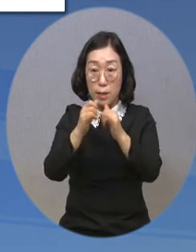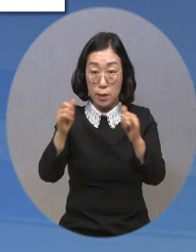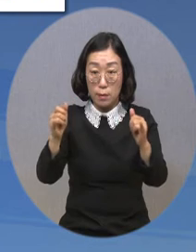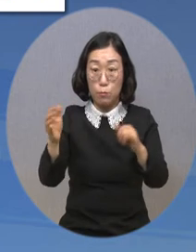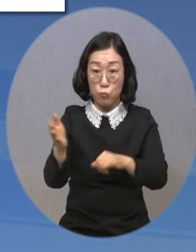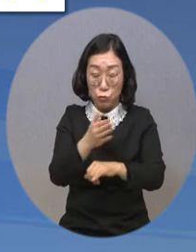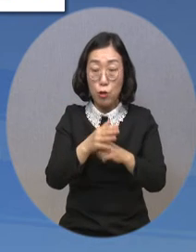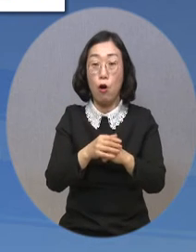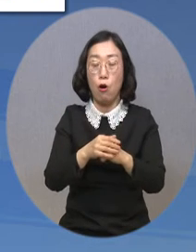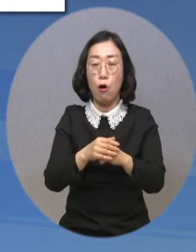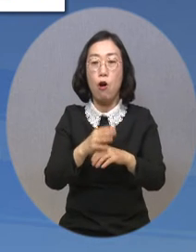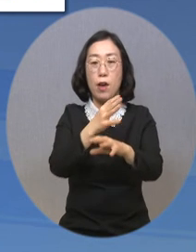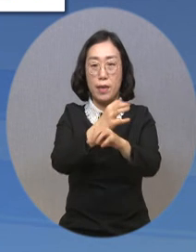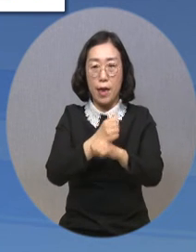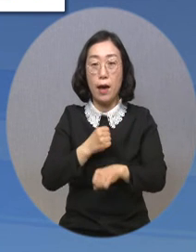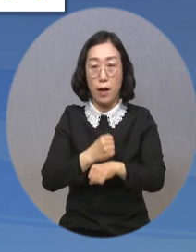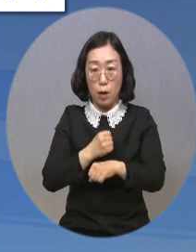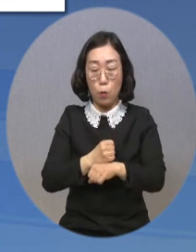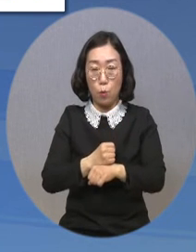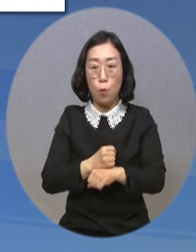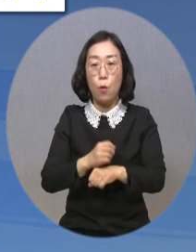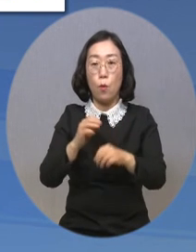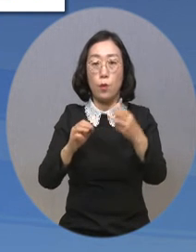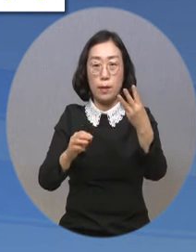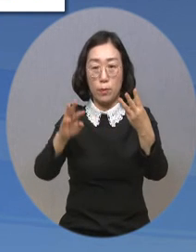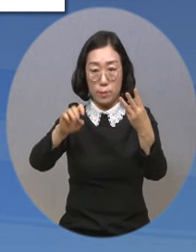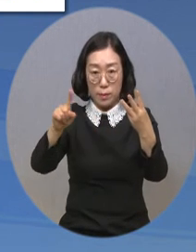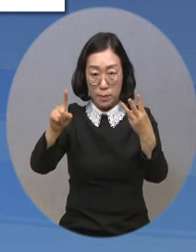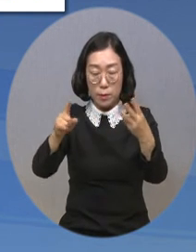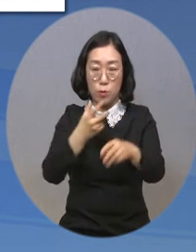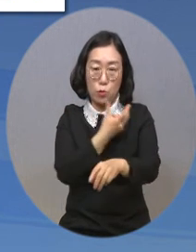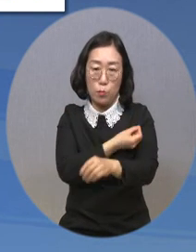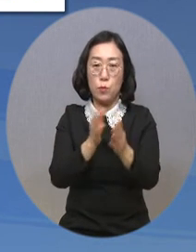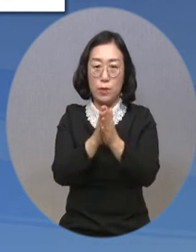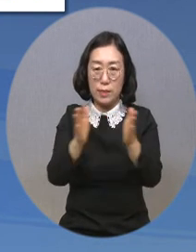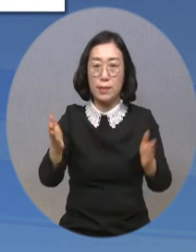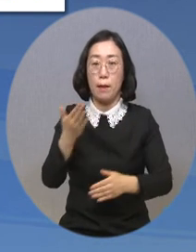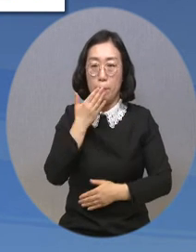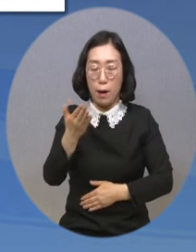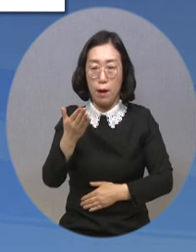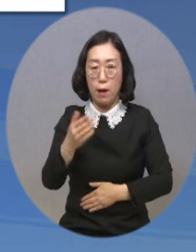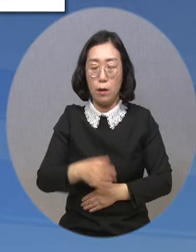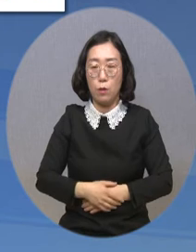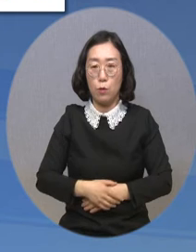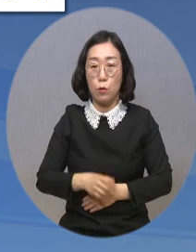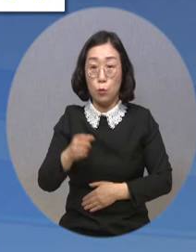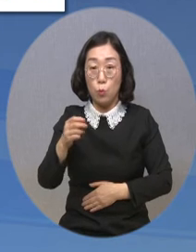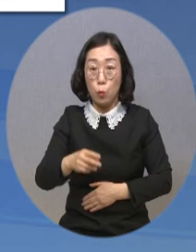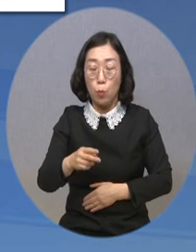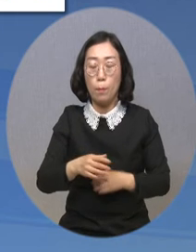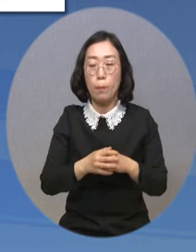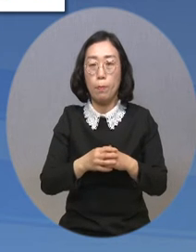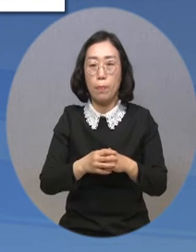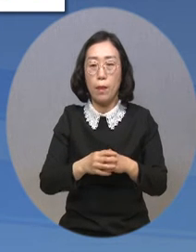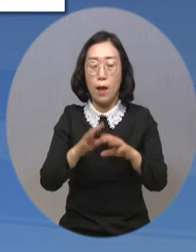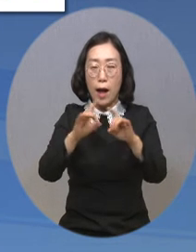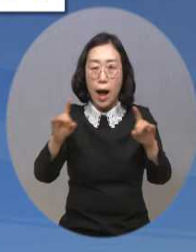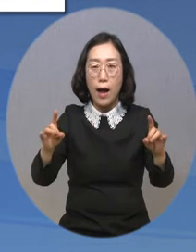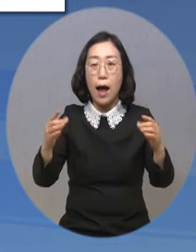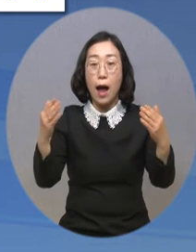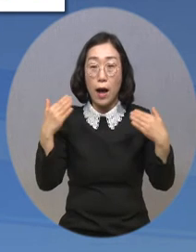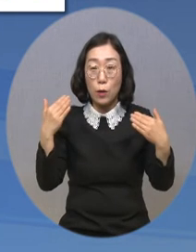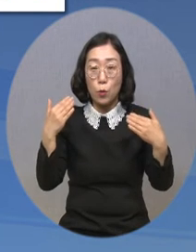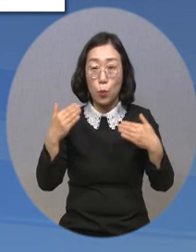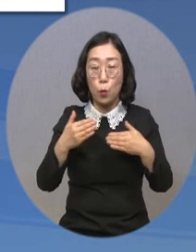예약을 실시하고 31일부터 접종을 시작하게 됩니다. 아울러 전 2차장은 각급 학교